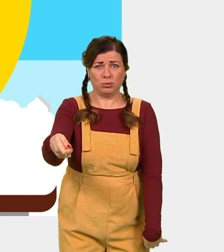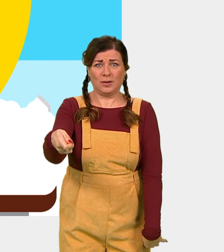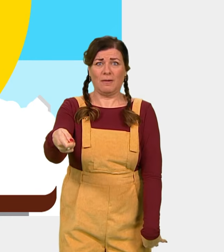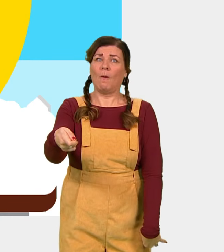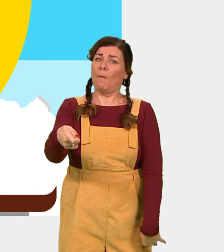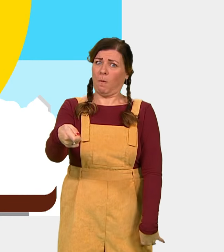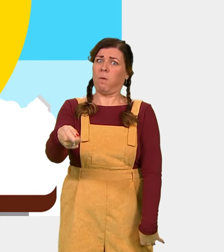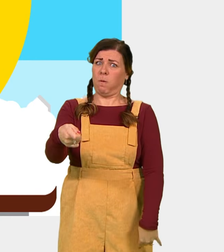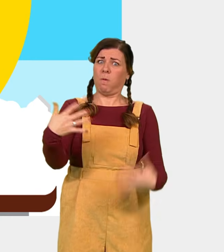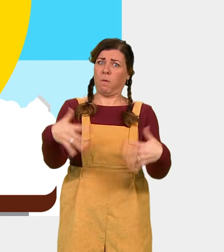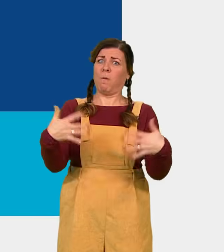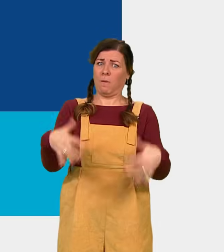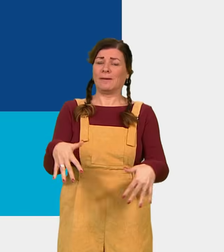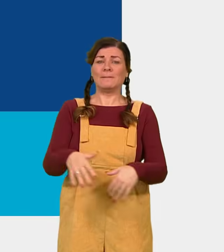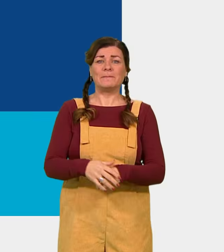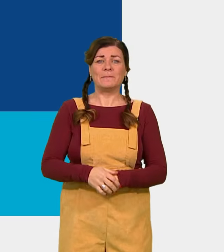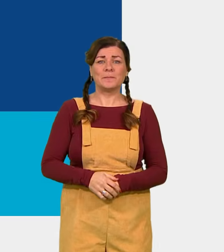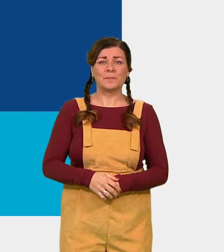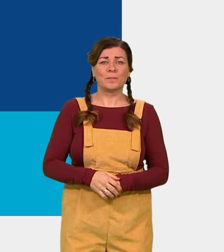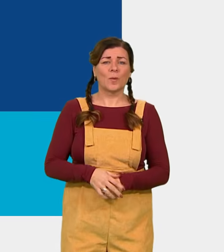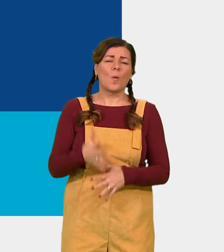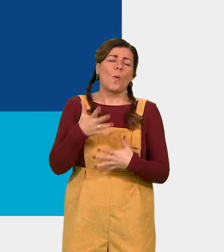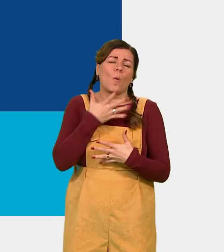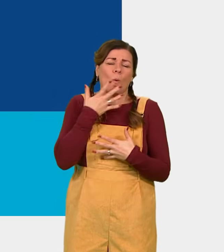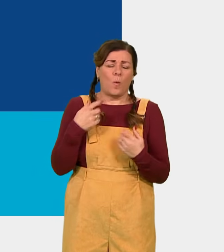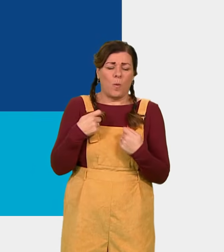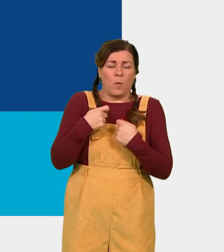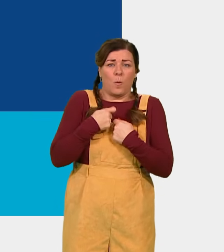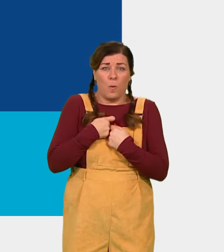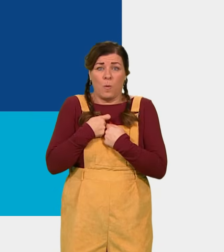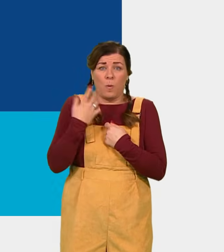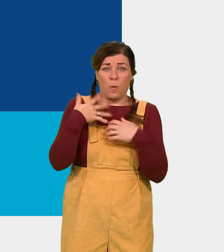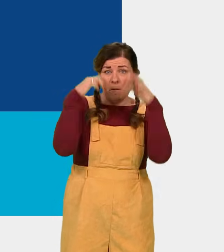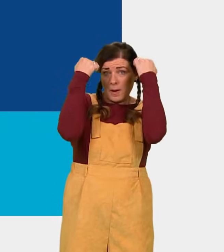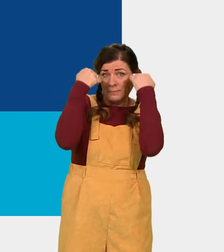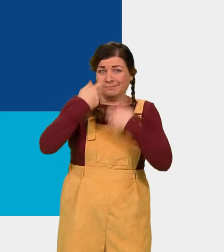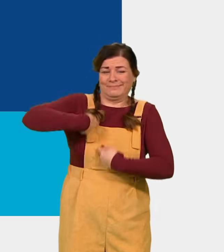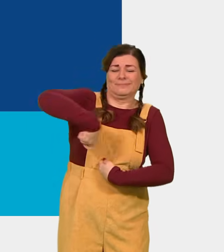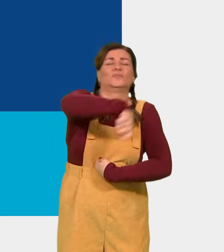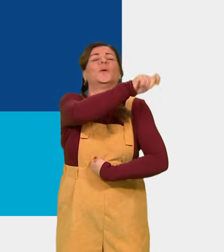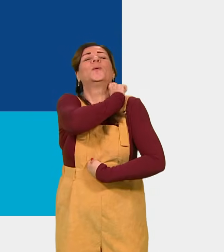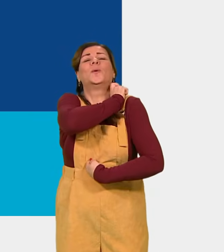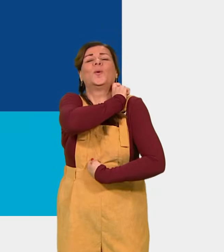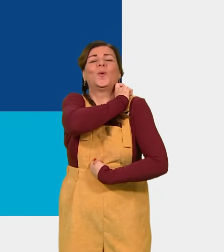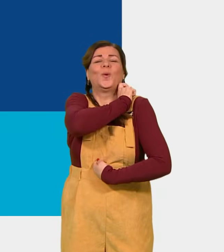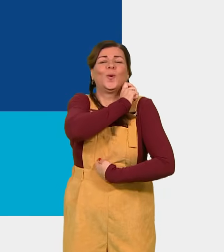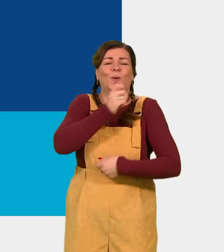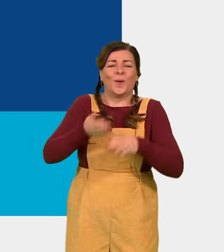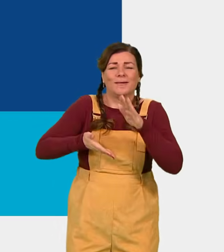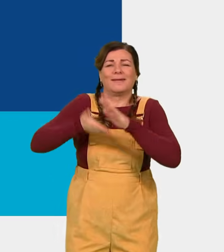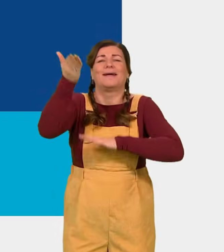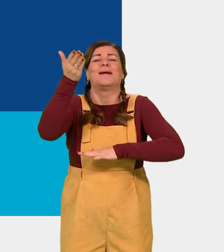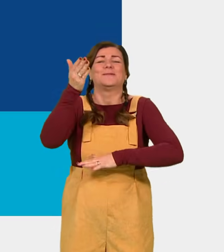trwchus wedi tyfu o'i blaen. Lapiodd pawb yn gynnes yn eu hetiau a sgarffiau